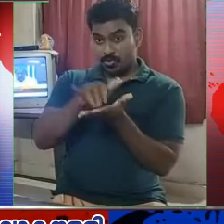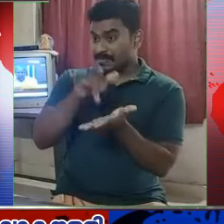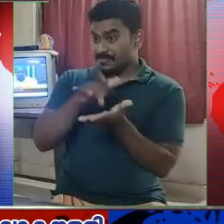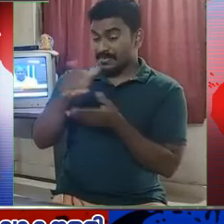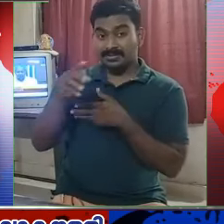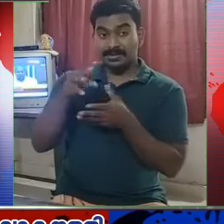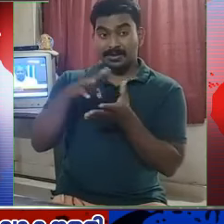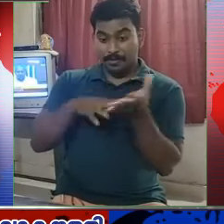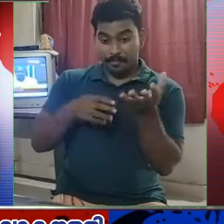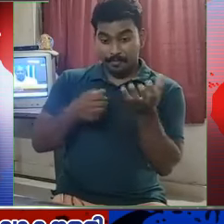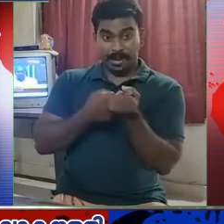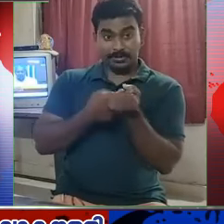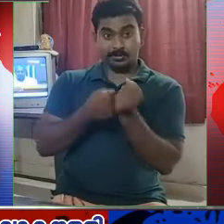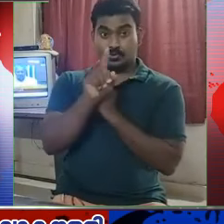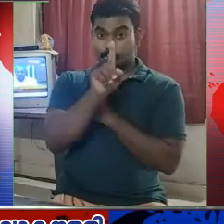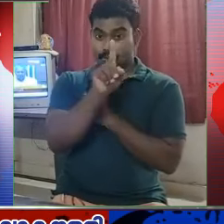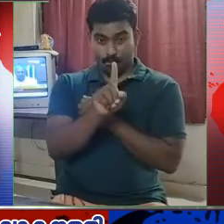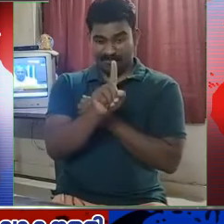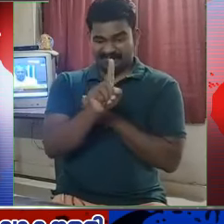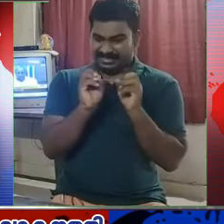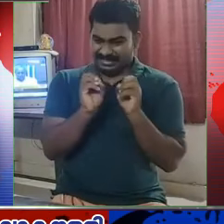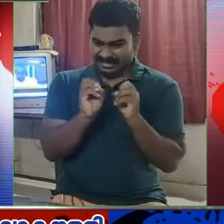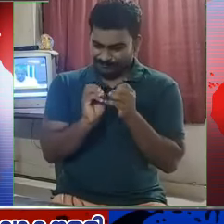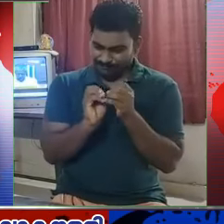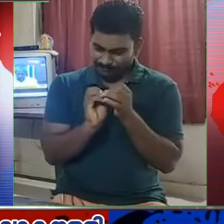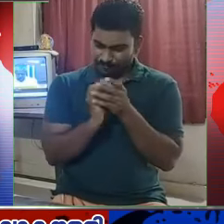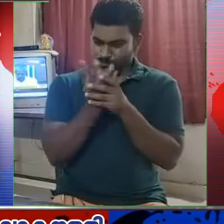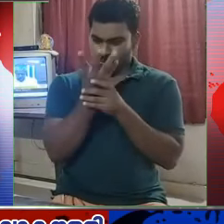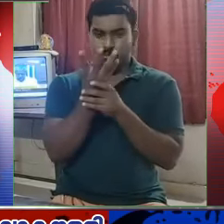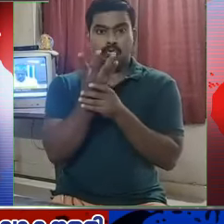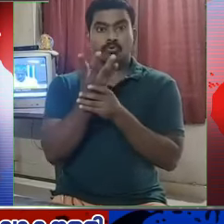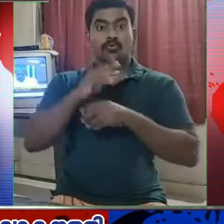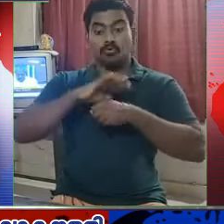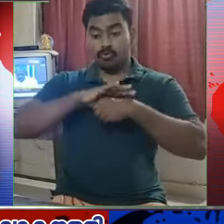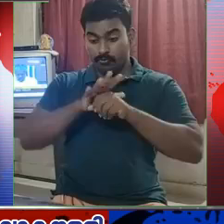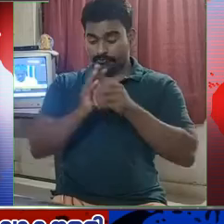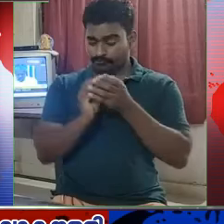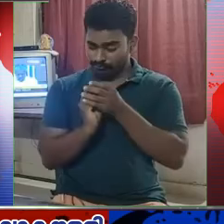അമേരിക്കയിലെ ന്യൂയോർക്കിൻ്റെ അവസ്ഥ പരിശോധിച്ചാൽ മനസ്സിലാവും.